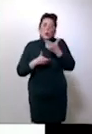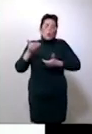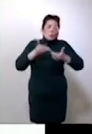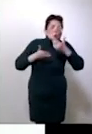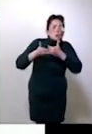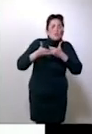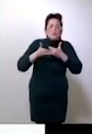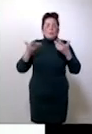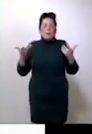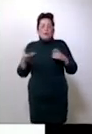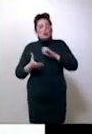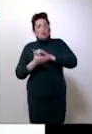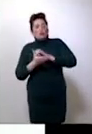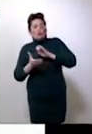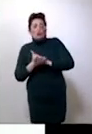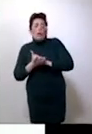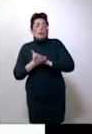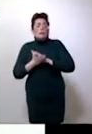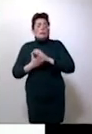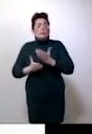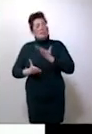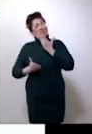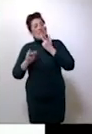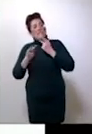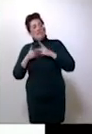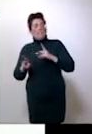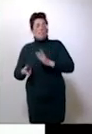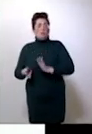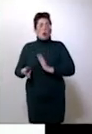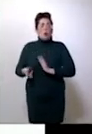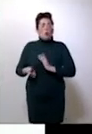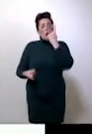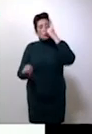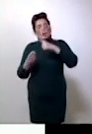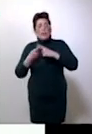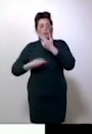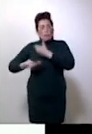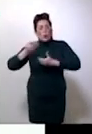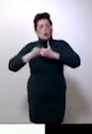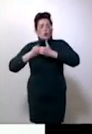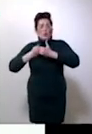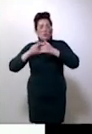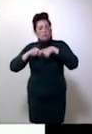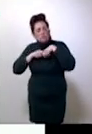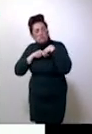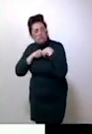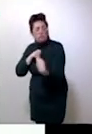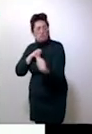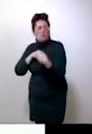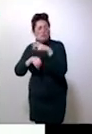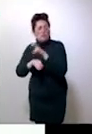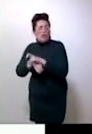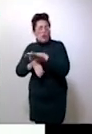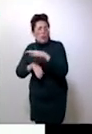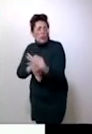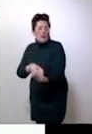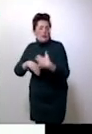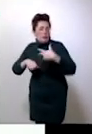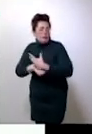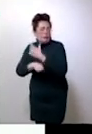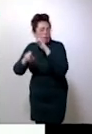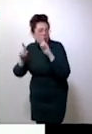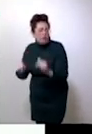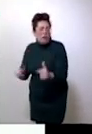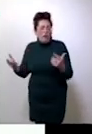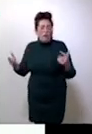bien construire, il y a eu aussi une charte du construire durablement, qui a tenté donc d'instaurer un